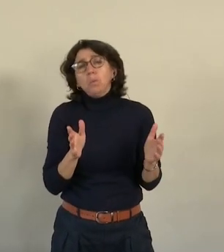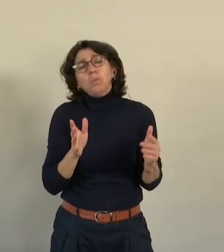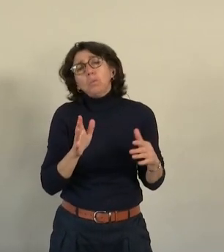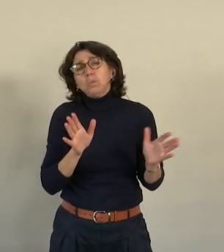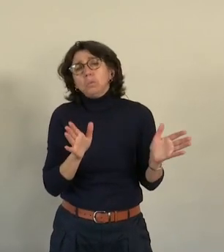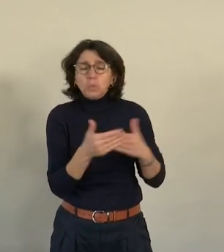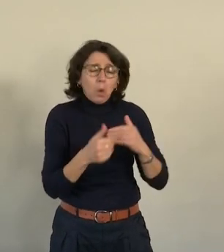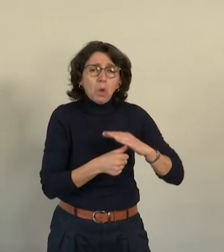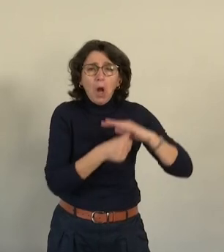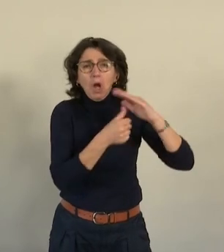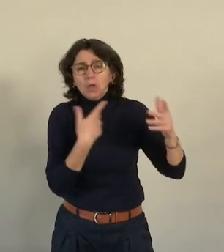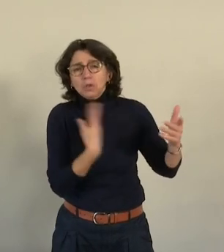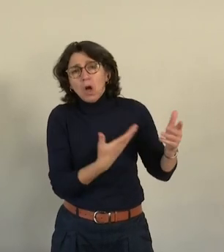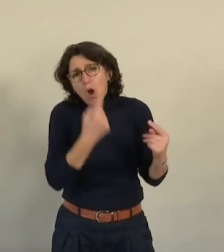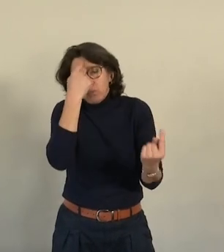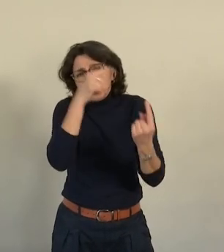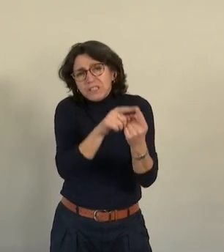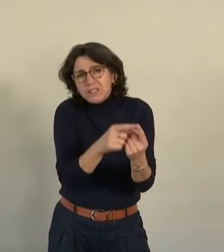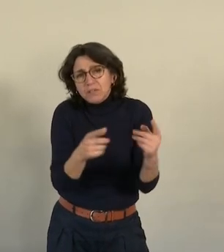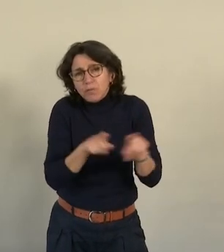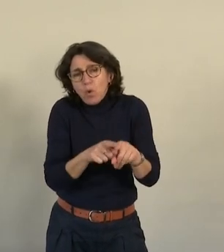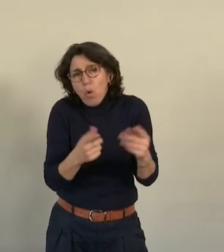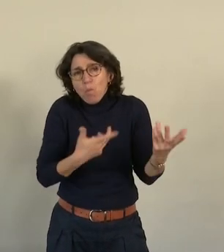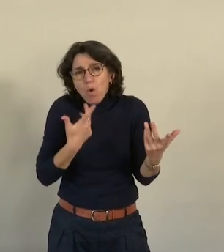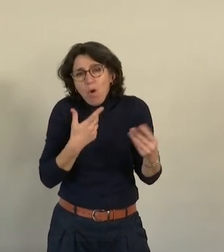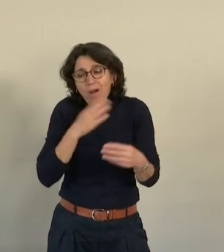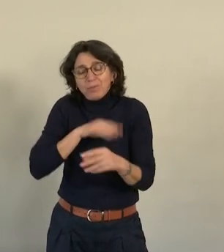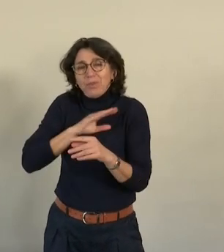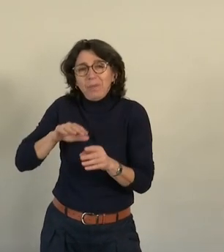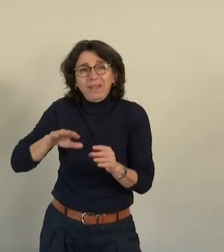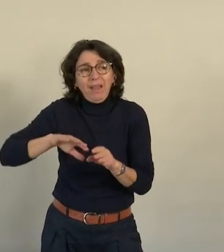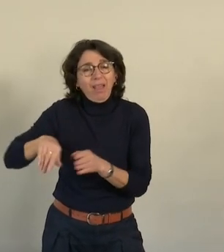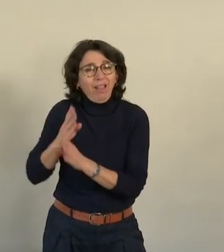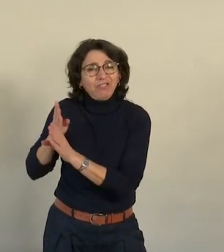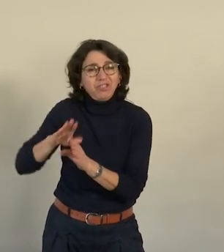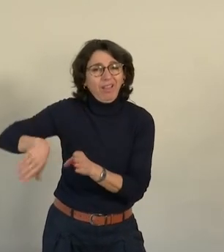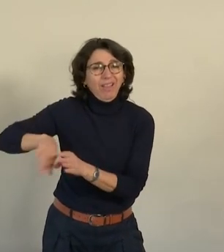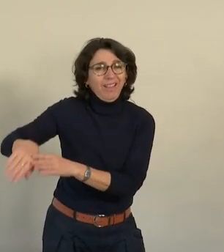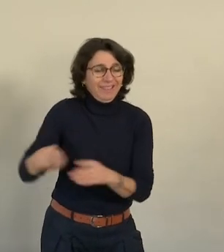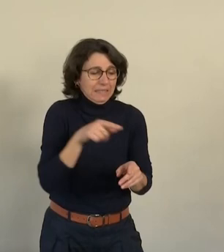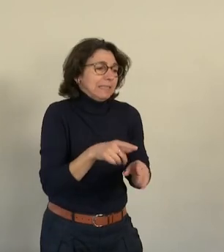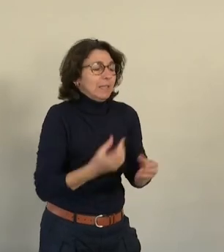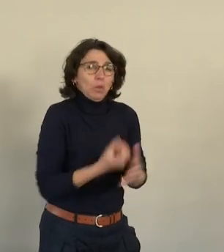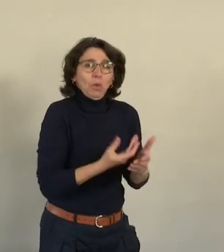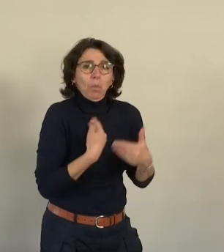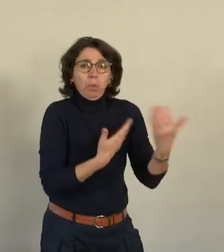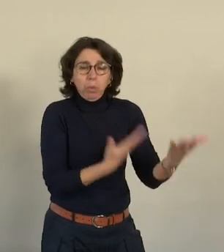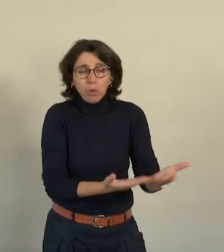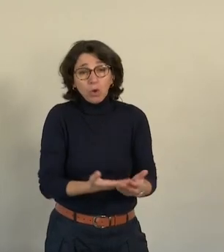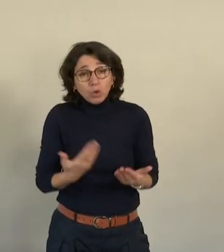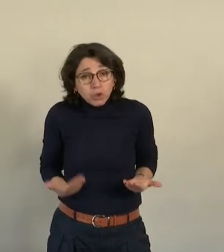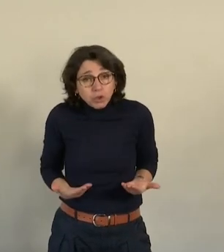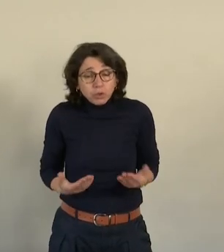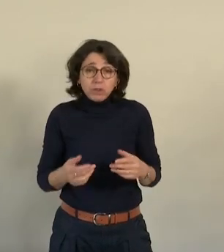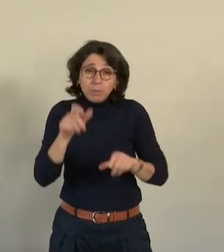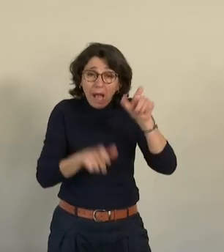ont pour objet d'éviter de d'évoquer vos responsabilités aujourd'hui il y a des sujets sur lesquels les Grenoblois vous